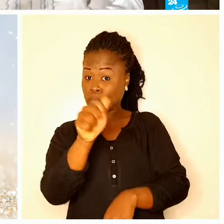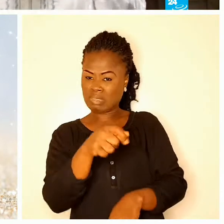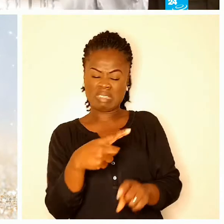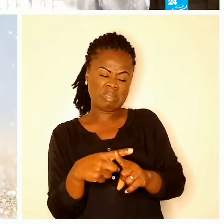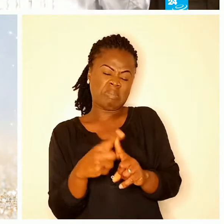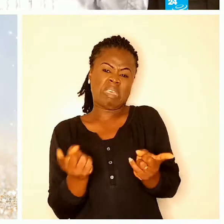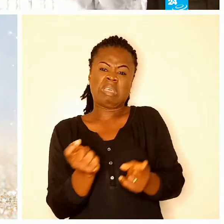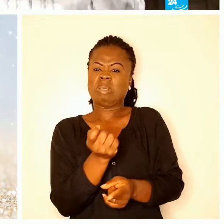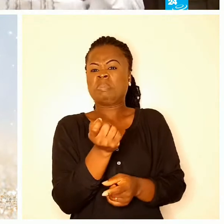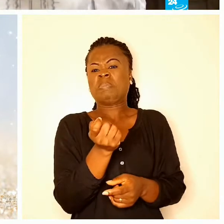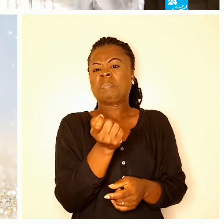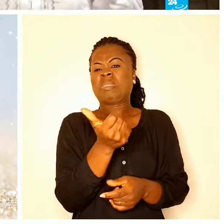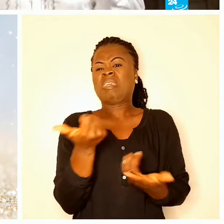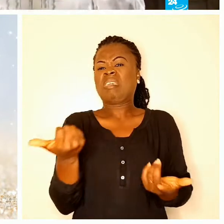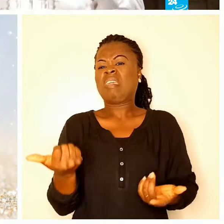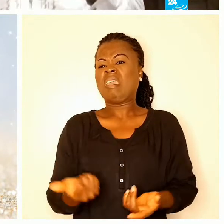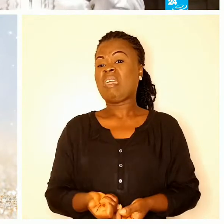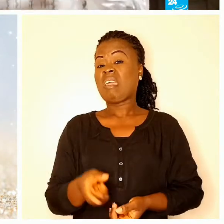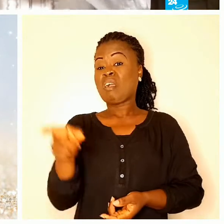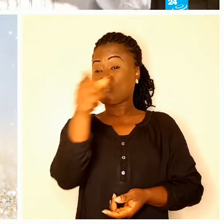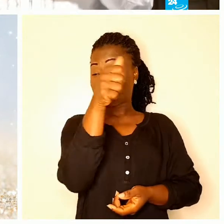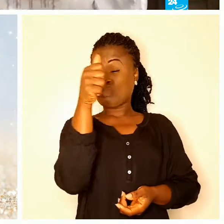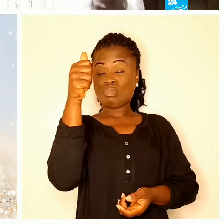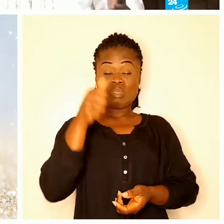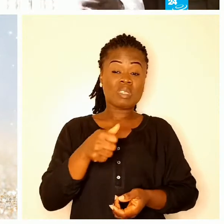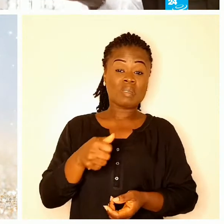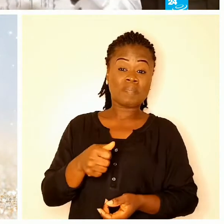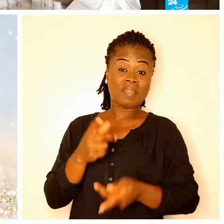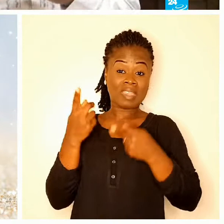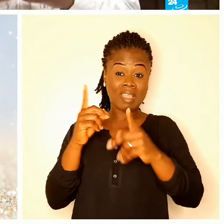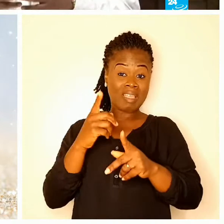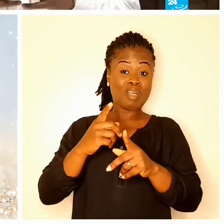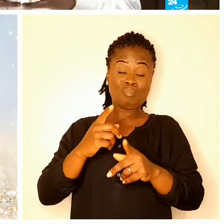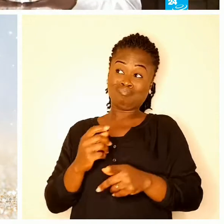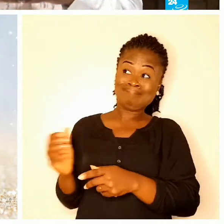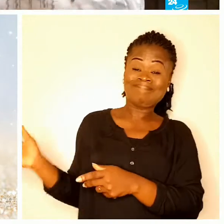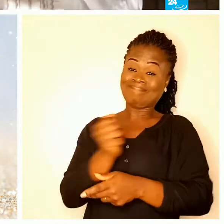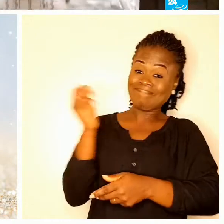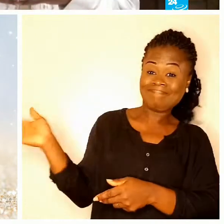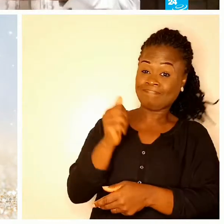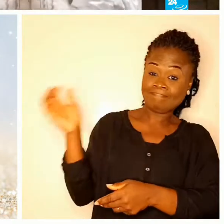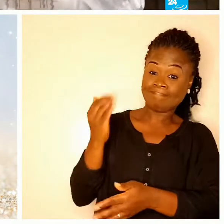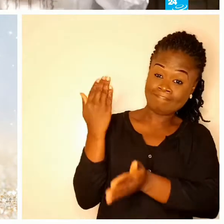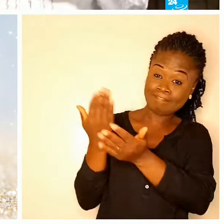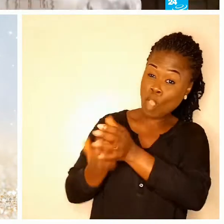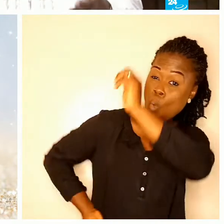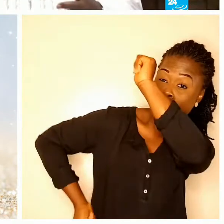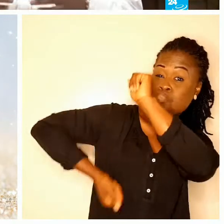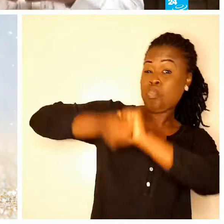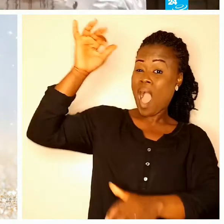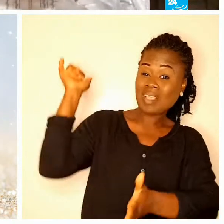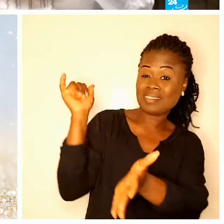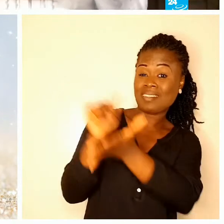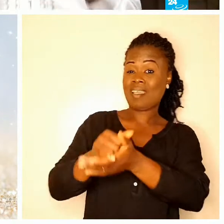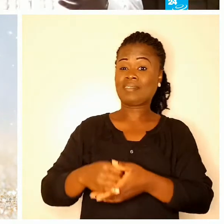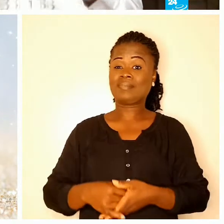rapport aux milliers de milliards de dollars qui font l'objet de transactions par jour dans le cadre des bourses, dans